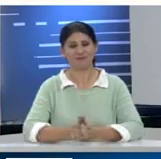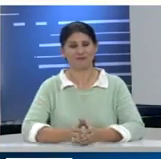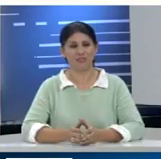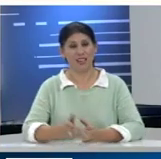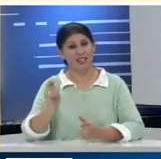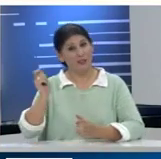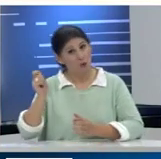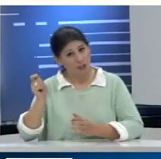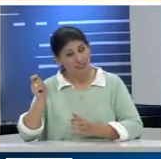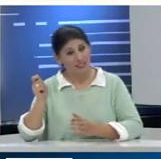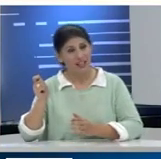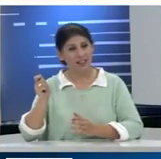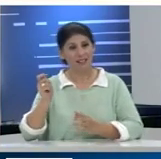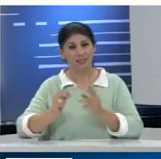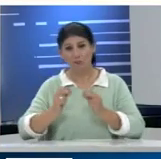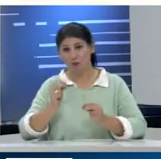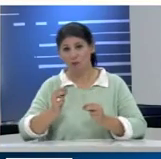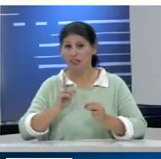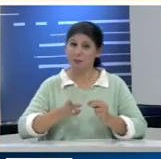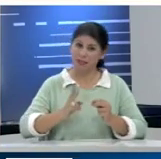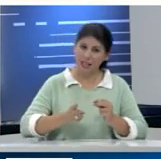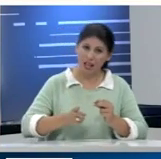και πολιτικά και ποινικά,